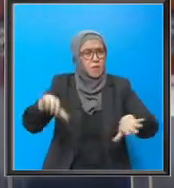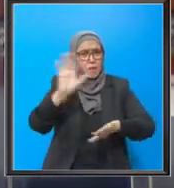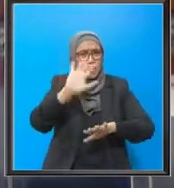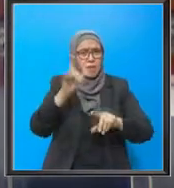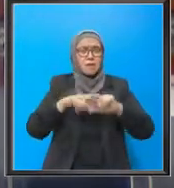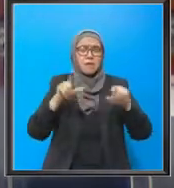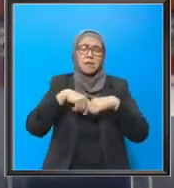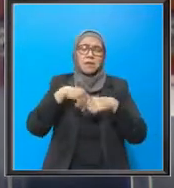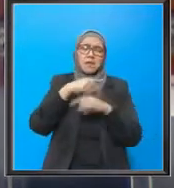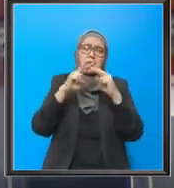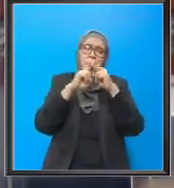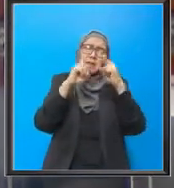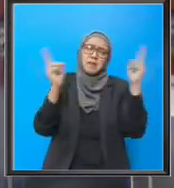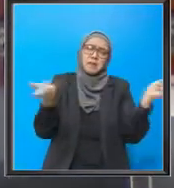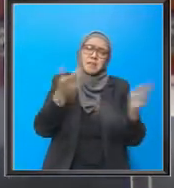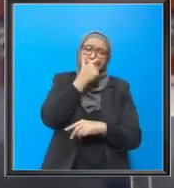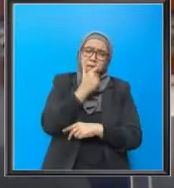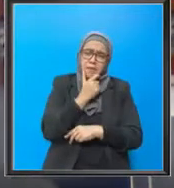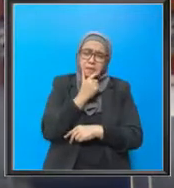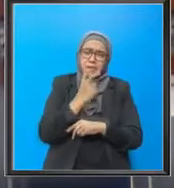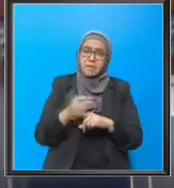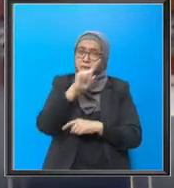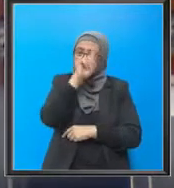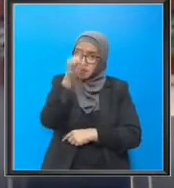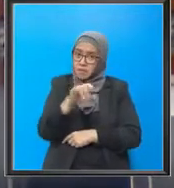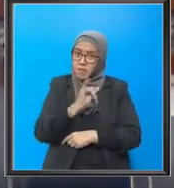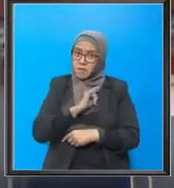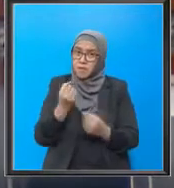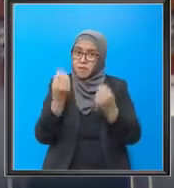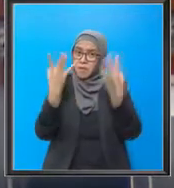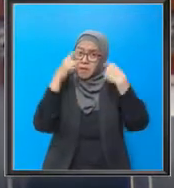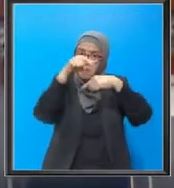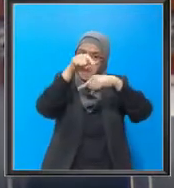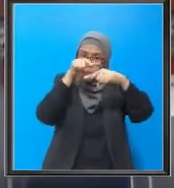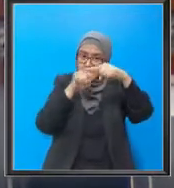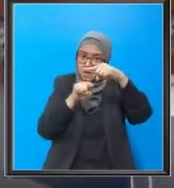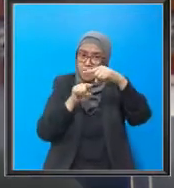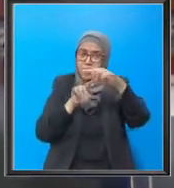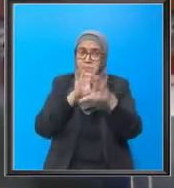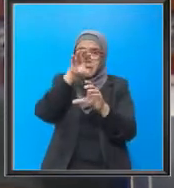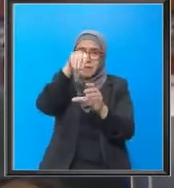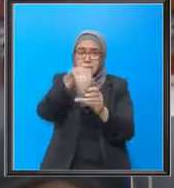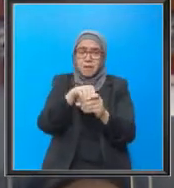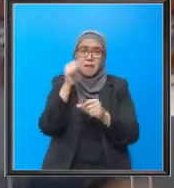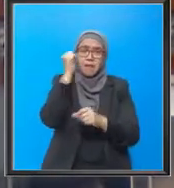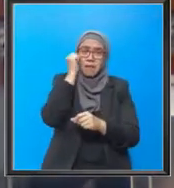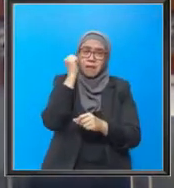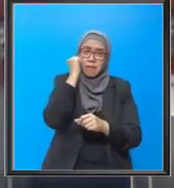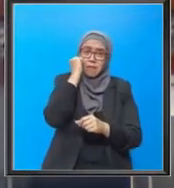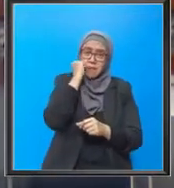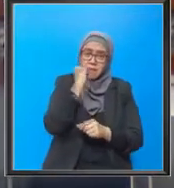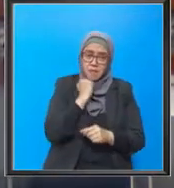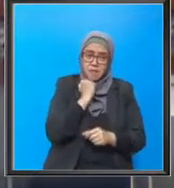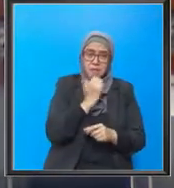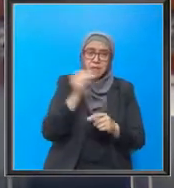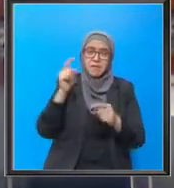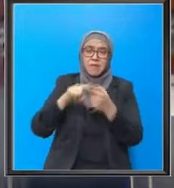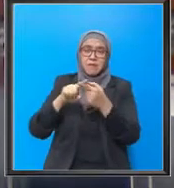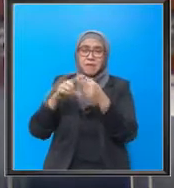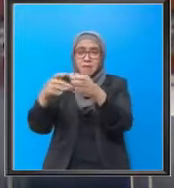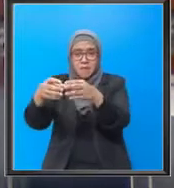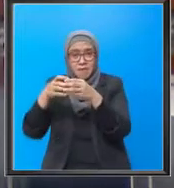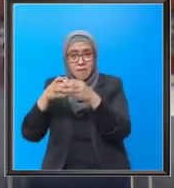soalan saya berapakah nisbah pelibatan antara warga two dan Gowa golongan mode